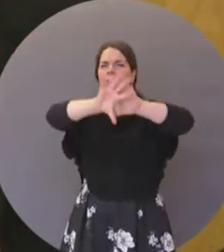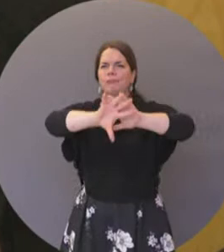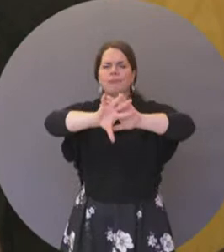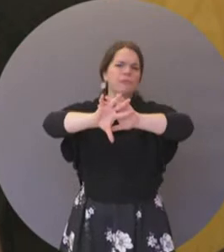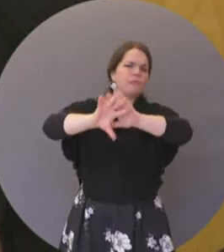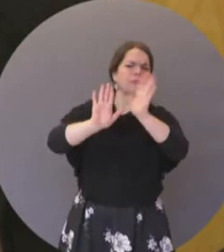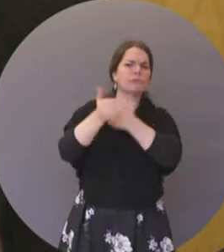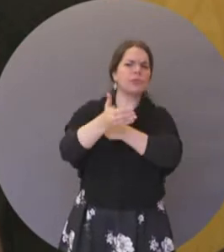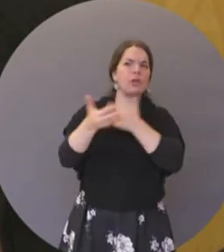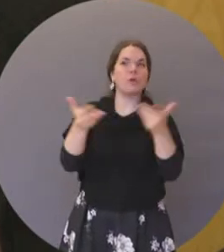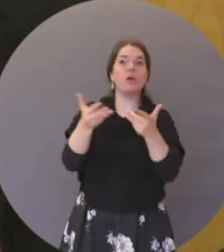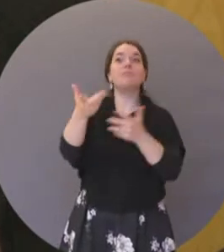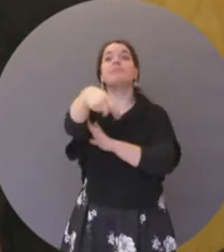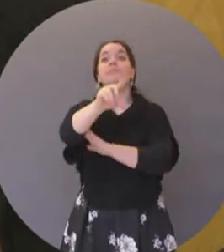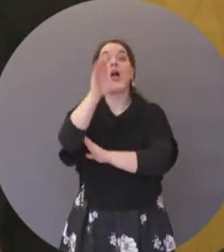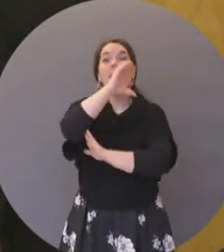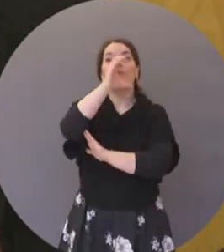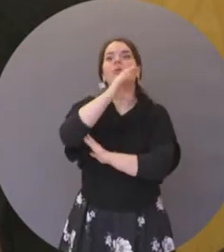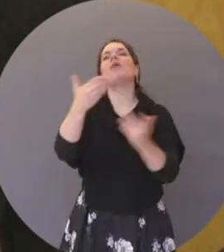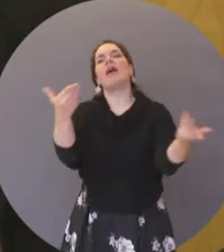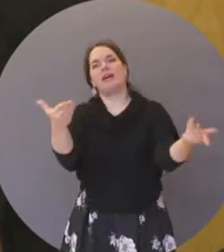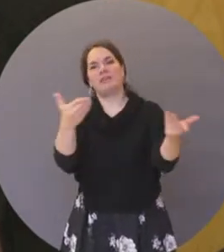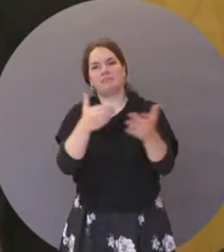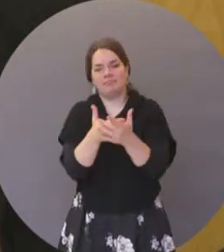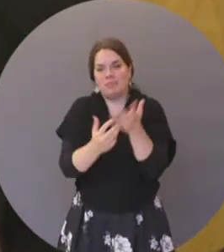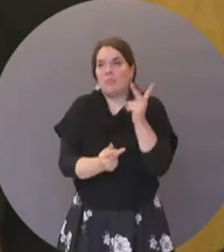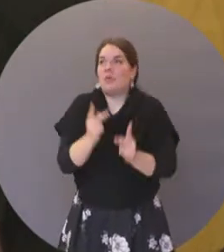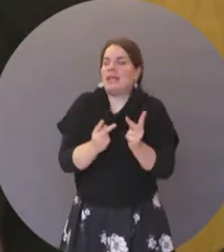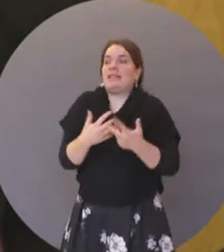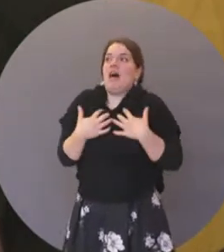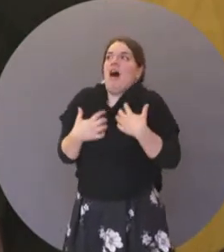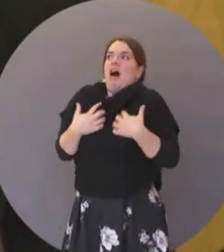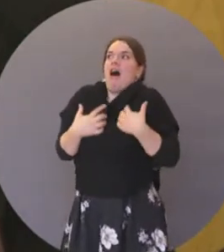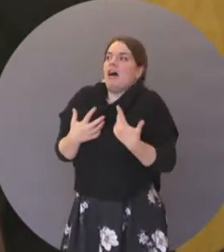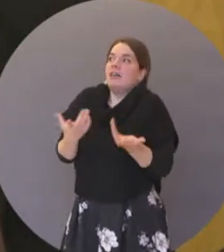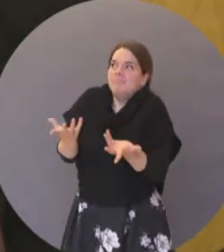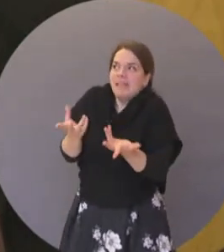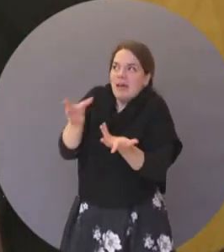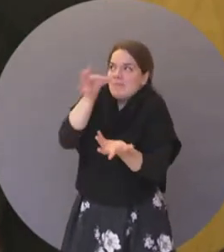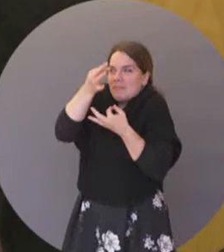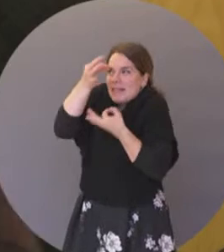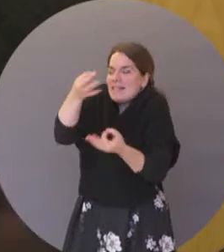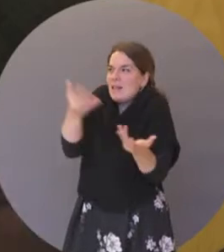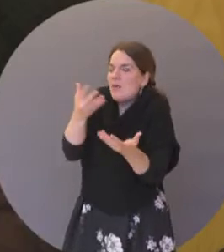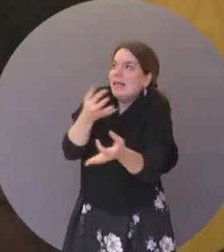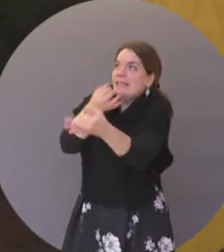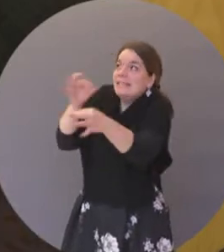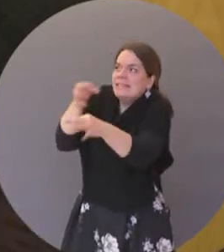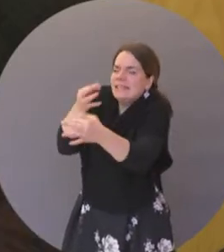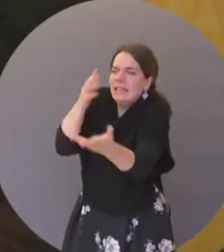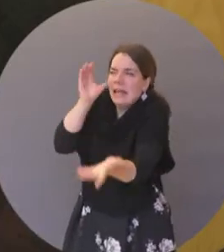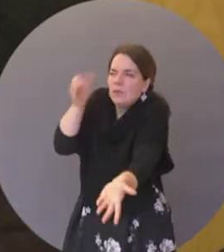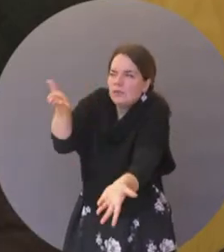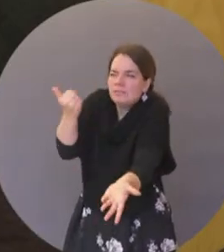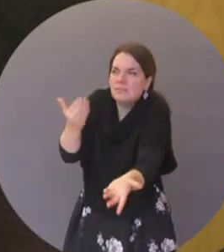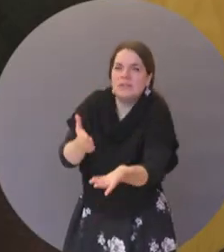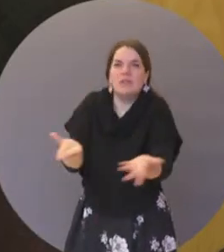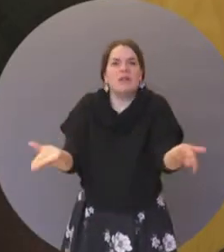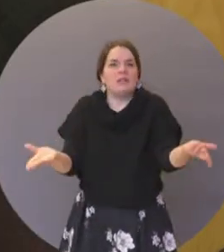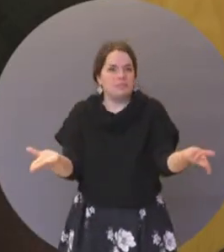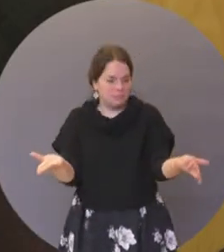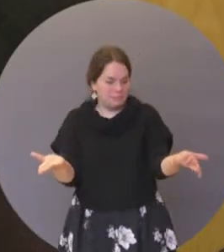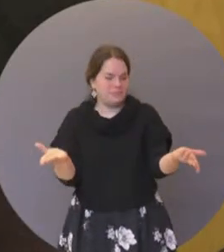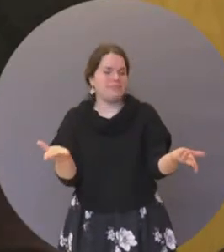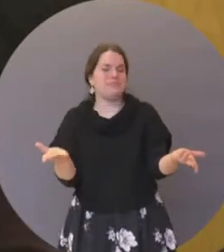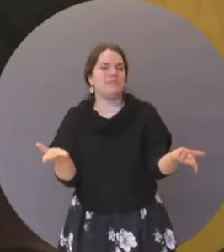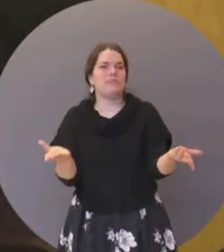l'espère aiguiser votre curiosité je n'irai pas jusqu'à dire votre impatience de le découvrir mais de quoi va-t-il parler ce matin alors avant de rentrer dans